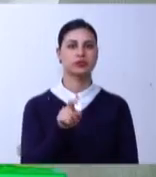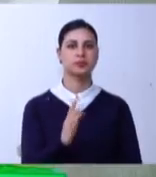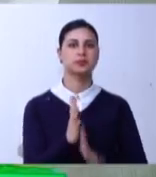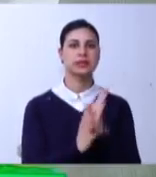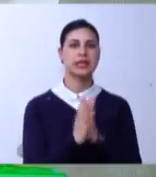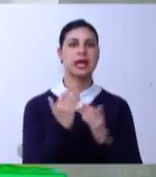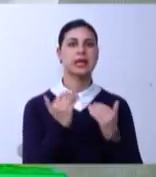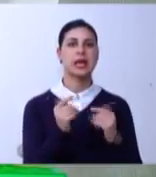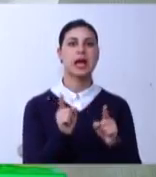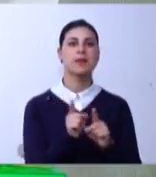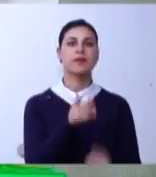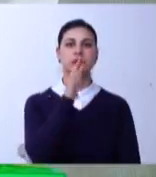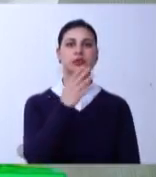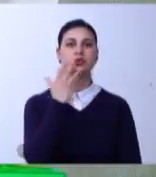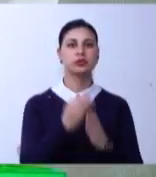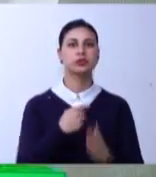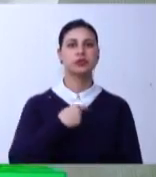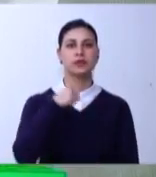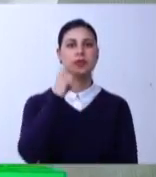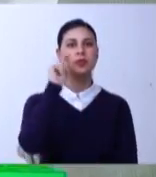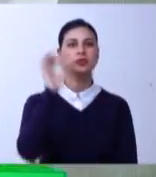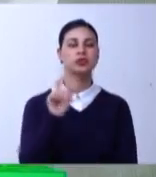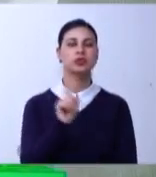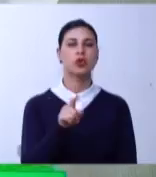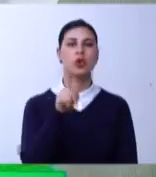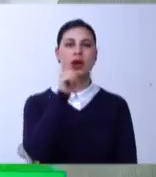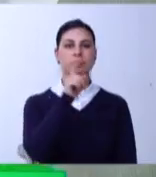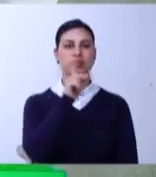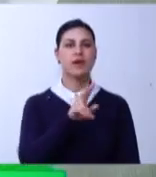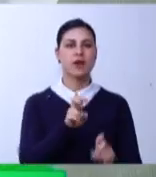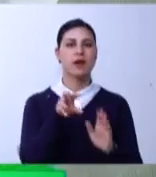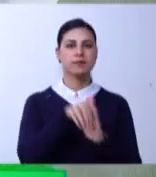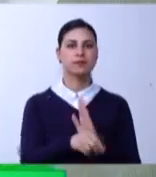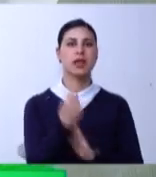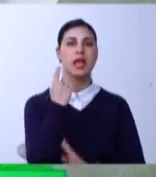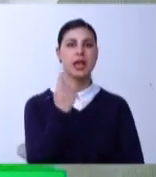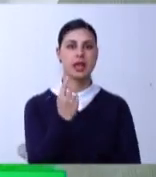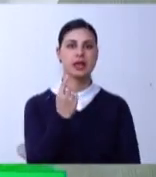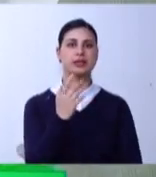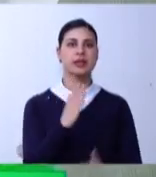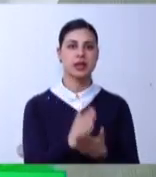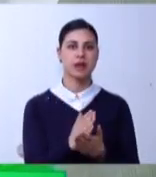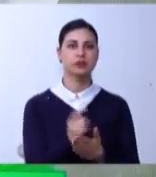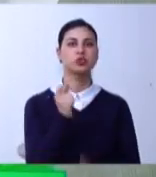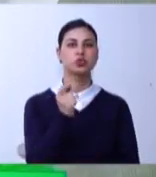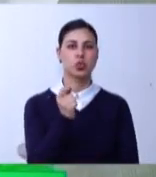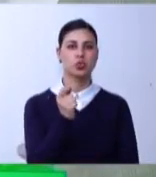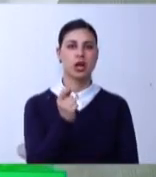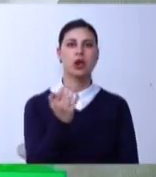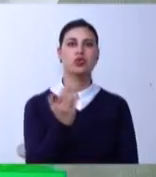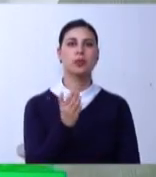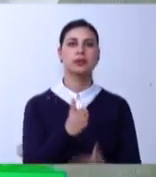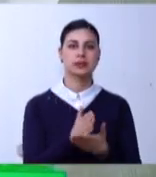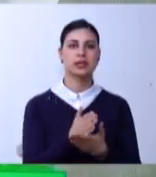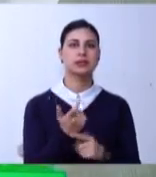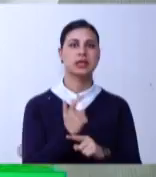ცილის. ამავე დროს მე ხშირად ვამბობ ხოლმე რომ ამინომჟავური ნაკრებით, მას ერთი ამინომჟავა აქვს მცირე რაოდენობით, რომელიც